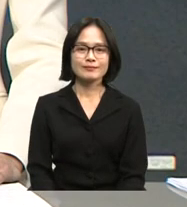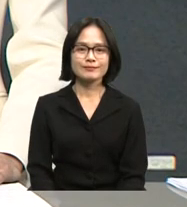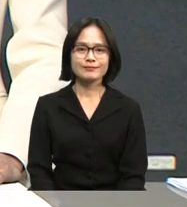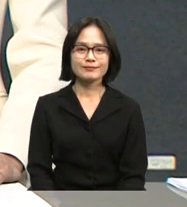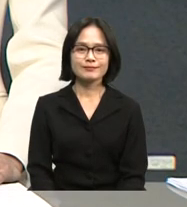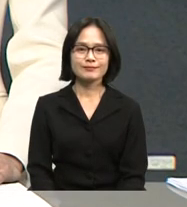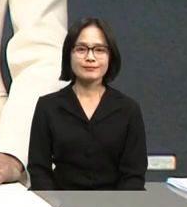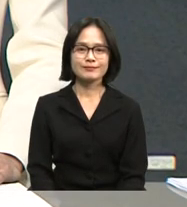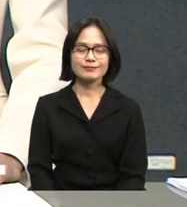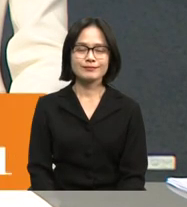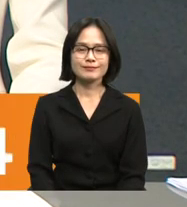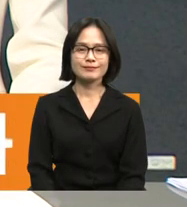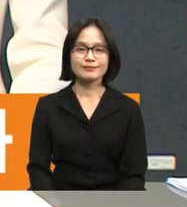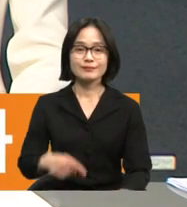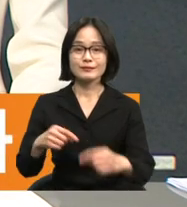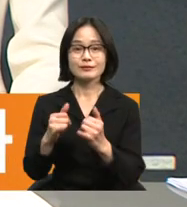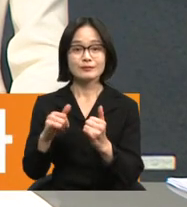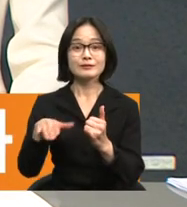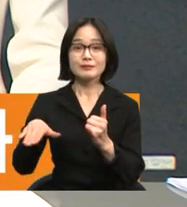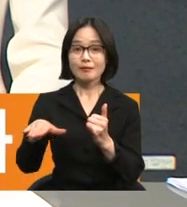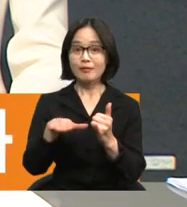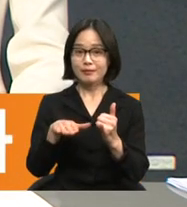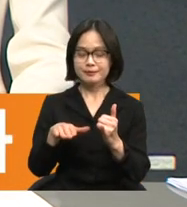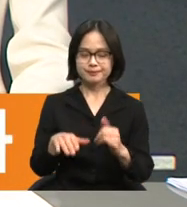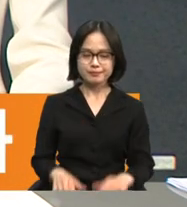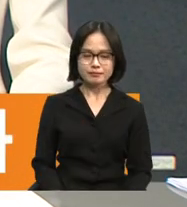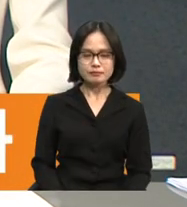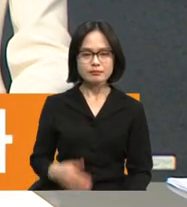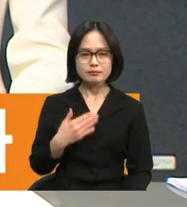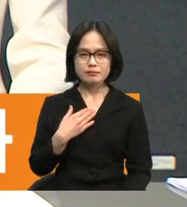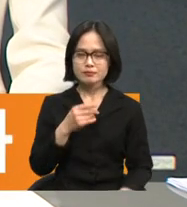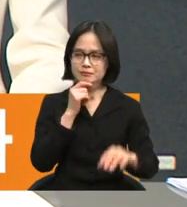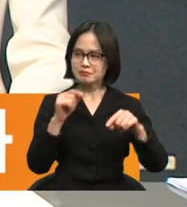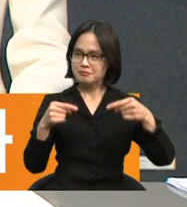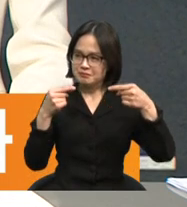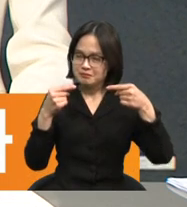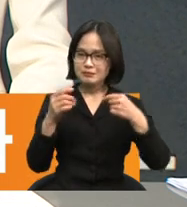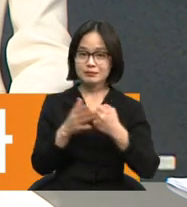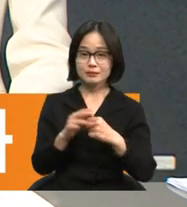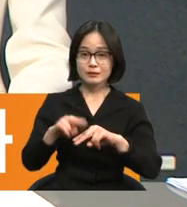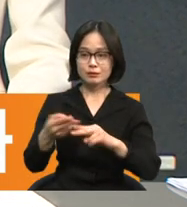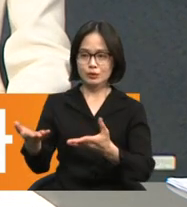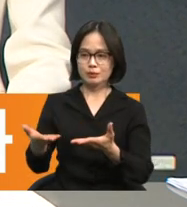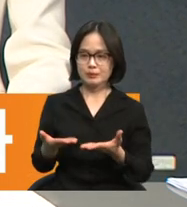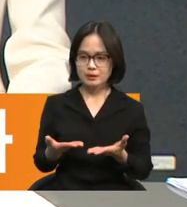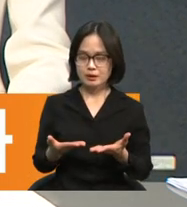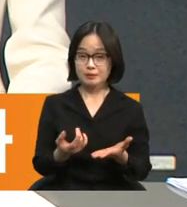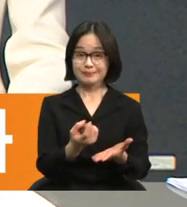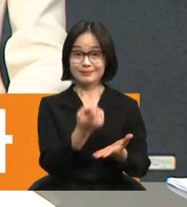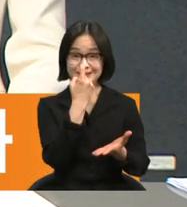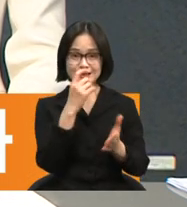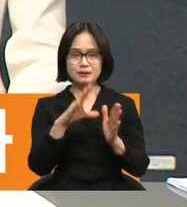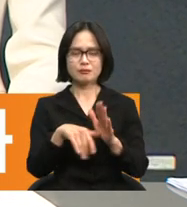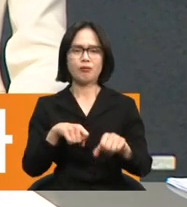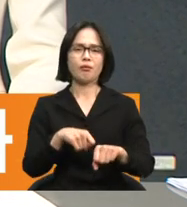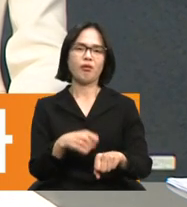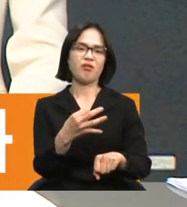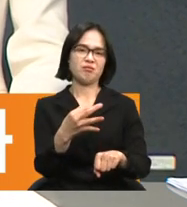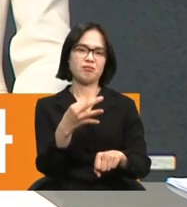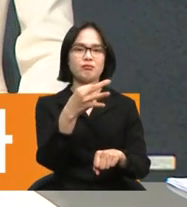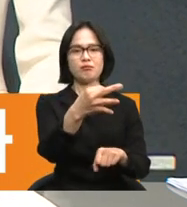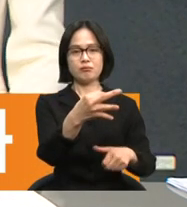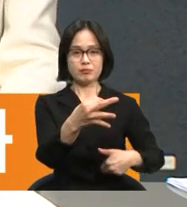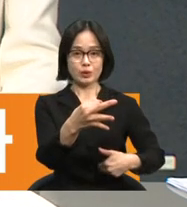정치인 등으로부터 명절때 선물을 받았다가 과태료가 부과된 소식 들어보신 적 있으시죠 공직 선거법